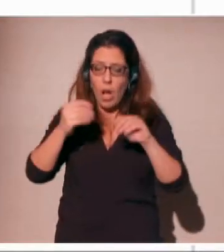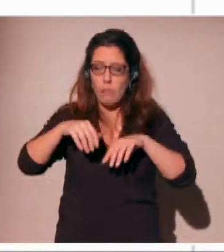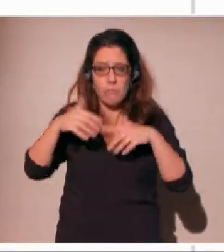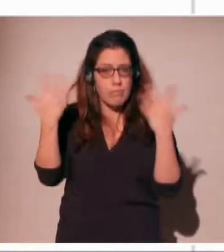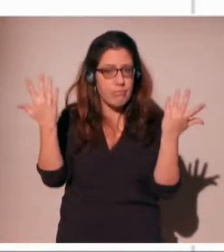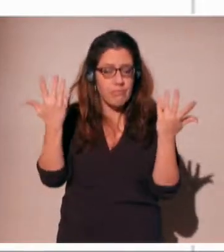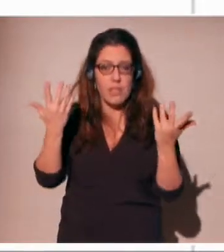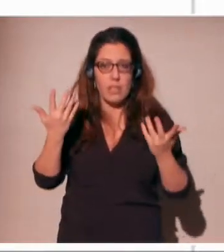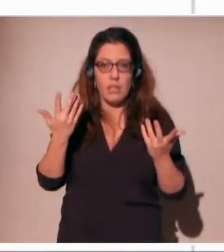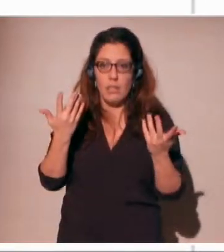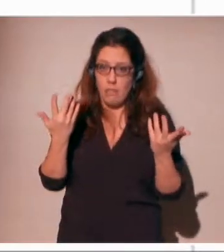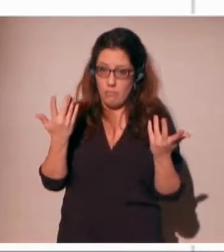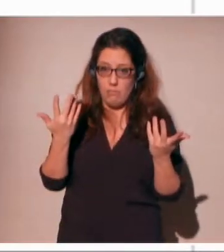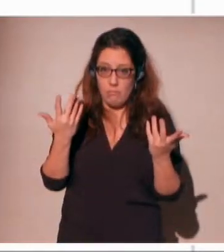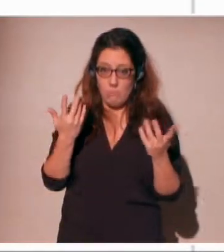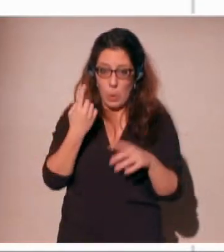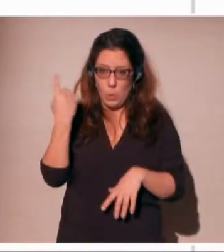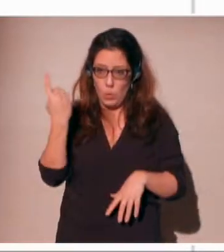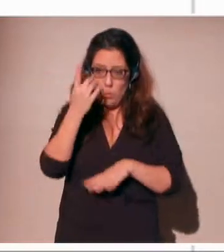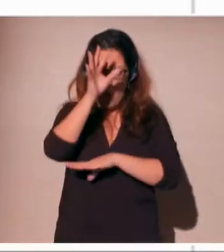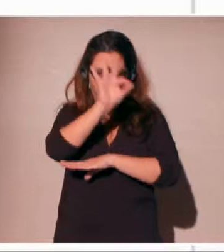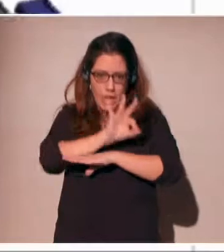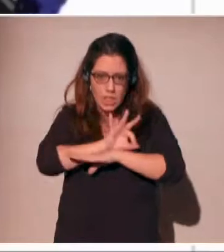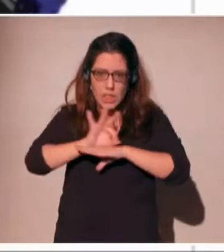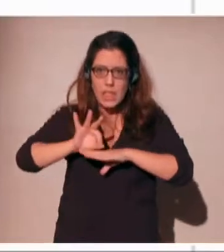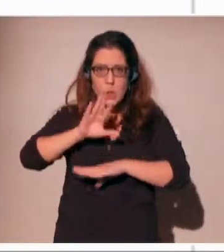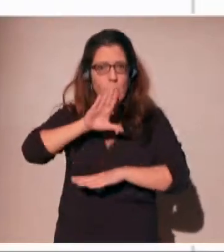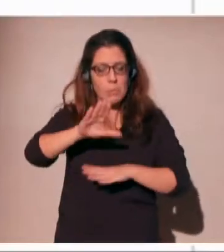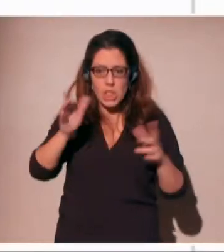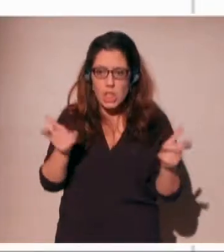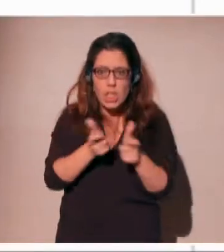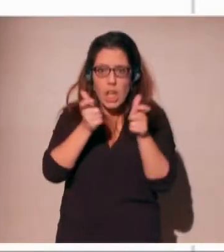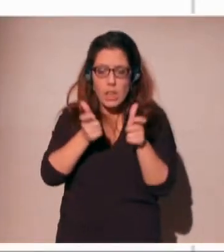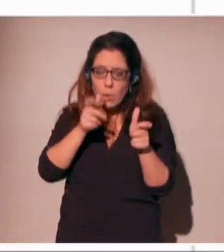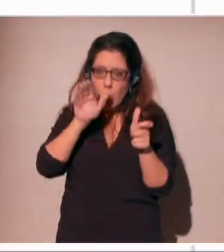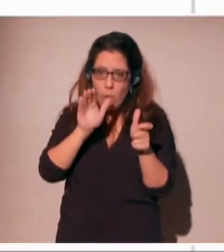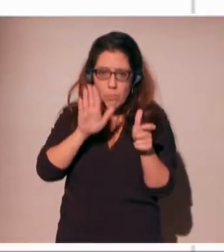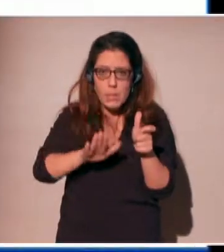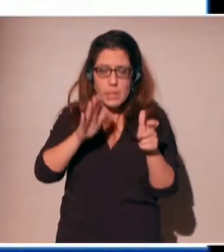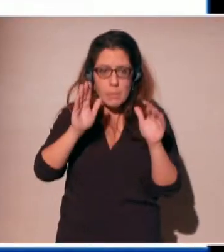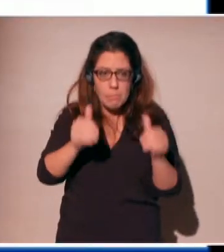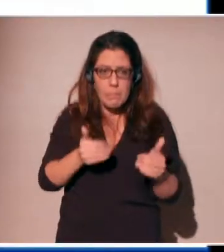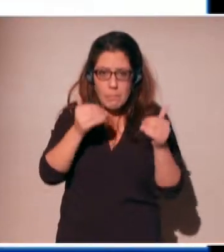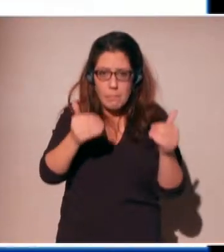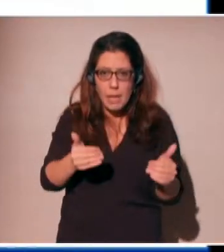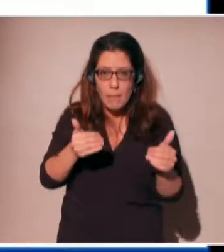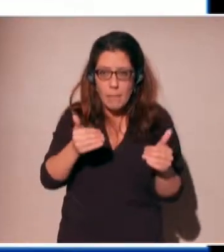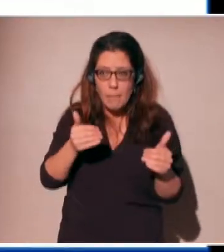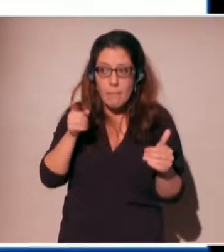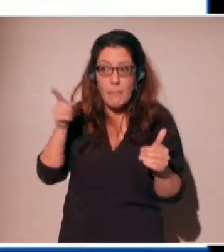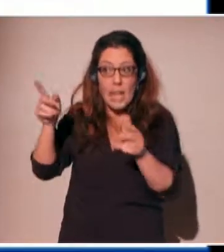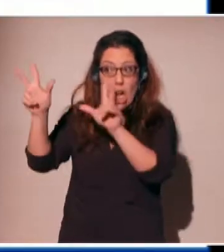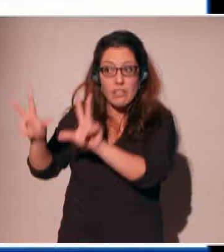vous restez toujours dans l'architecture d'un château. Et de cette façon-là, avec les connaissances que l'ordinateur